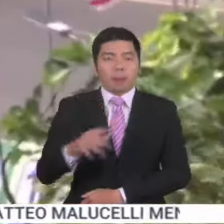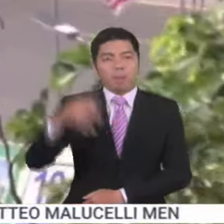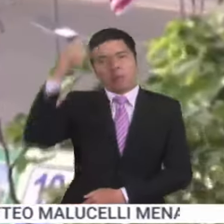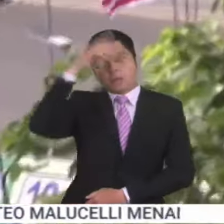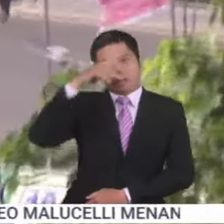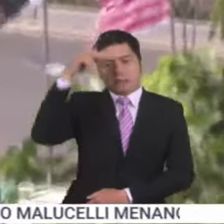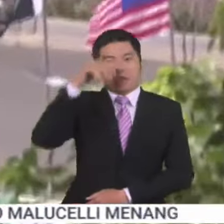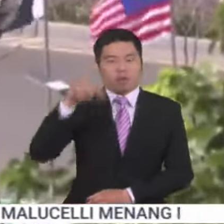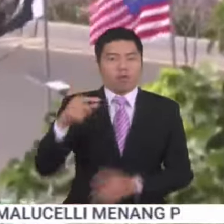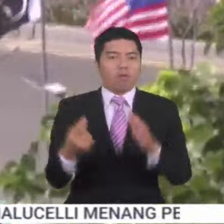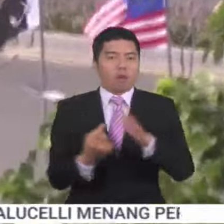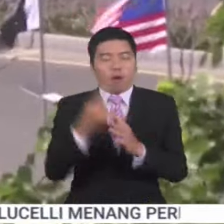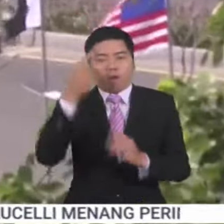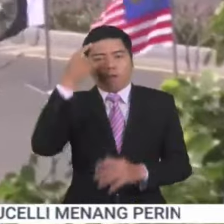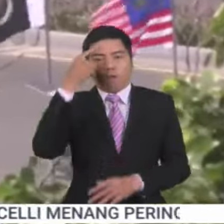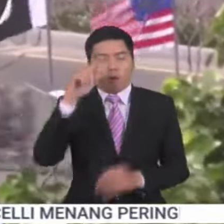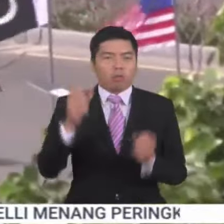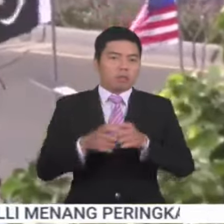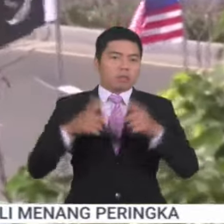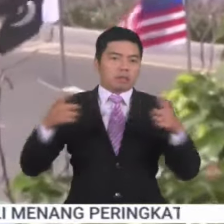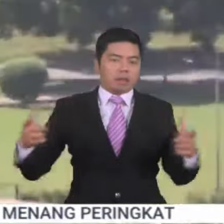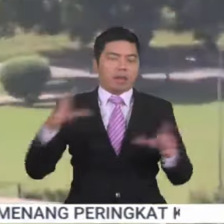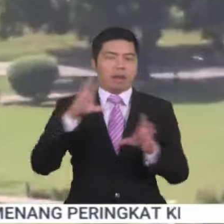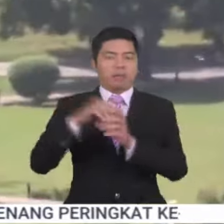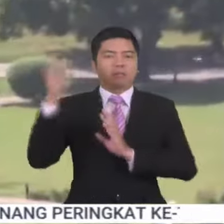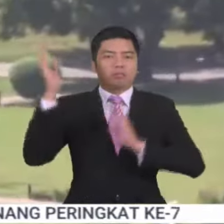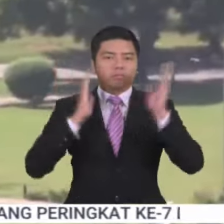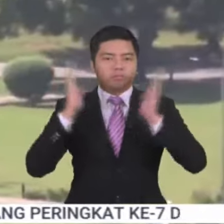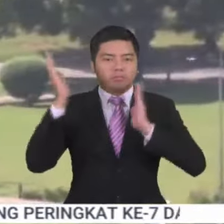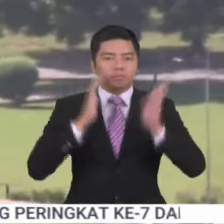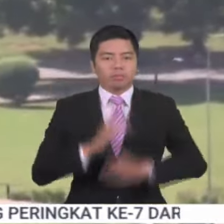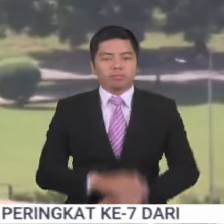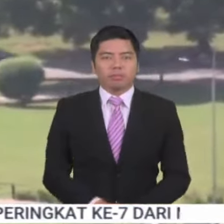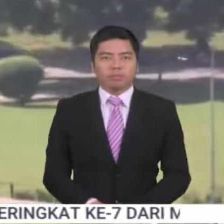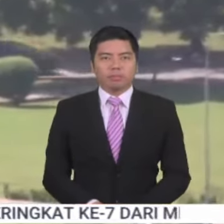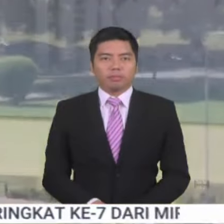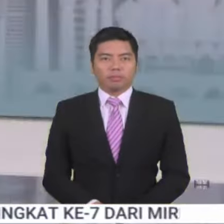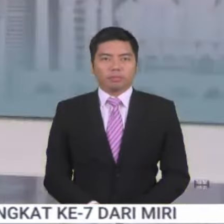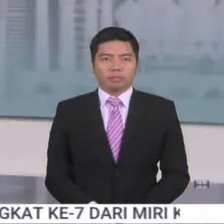merupakan rakan dagang ketiga terbesar Malaysia.